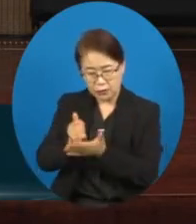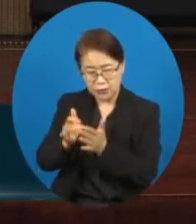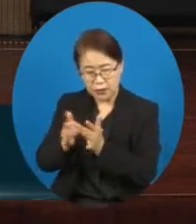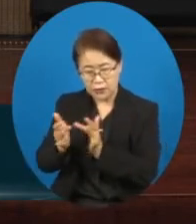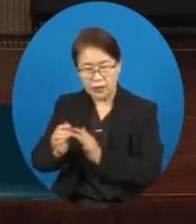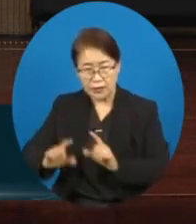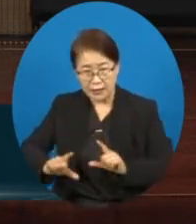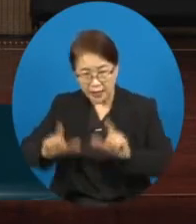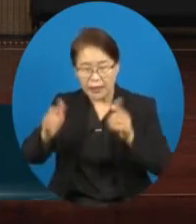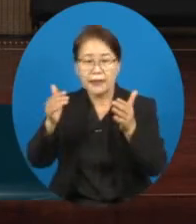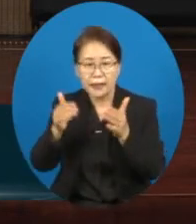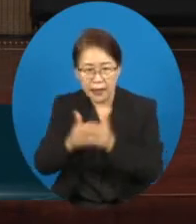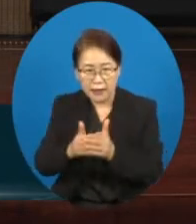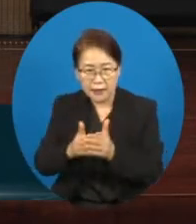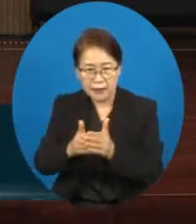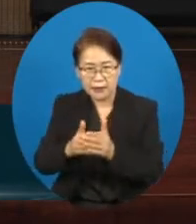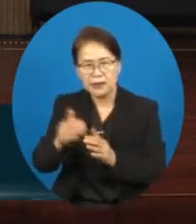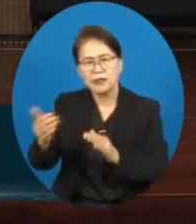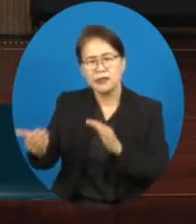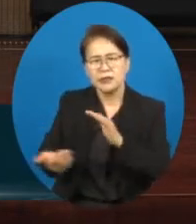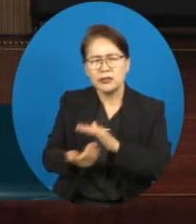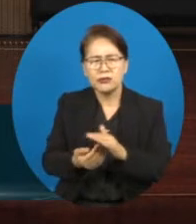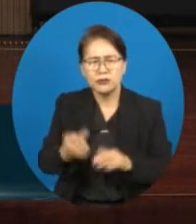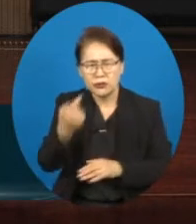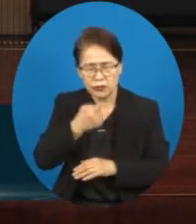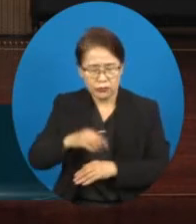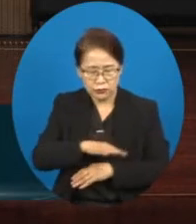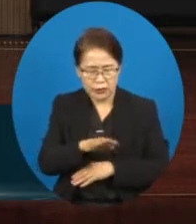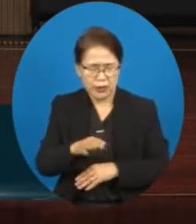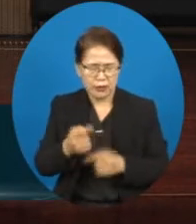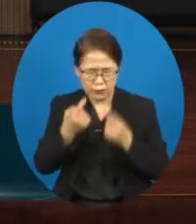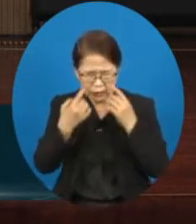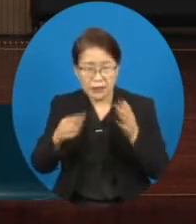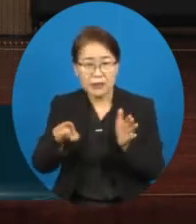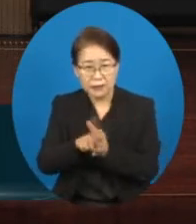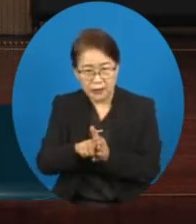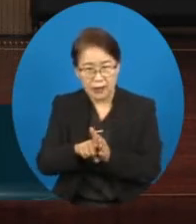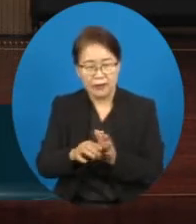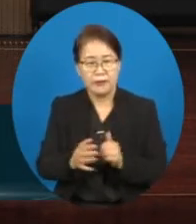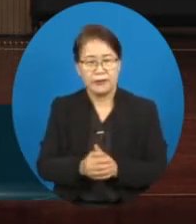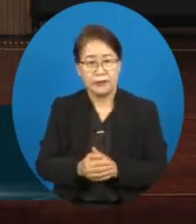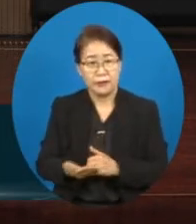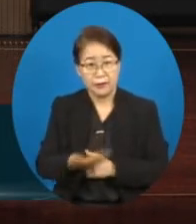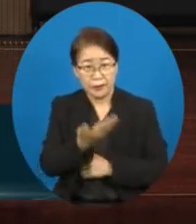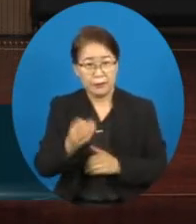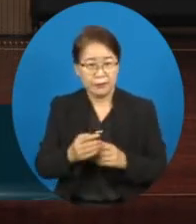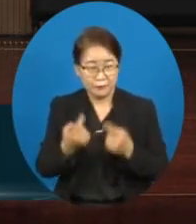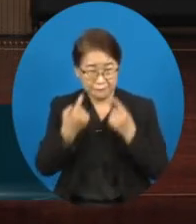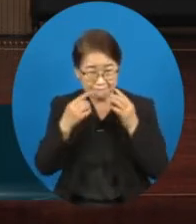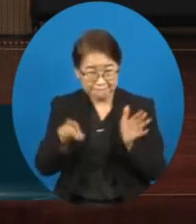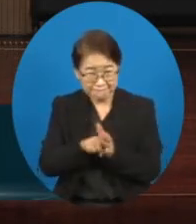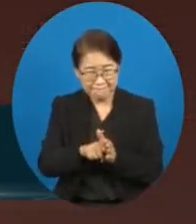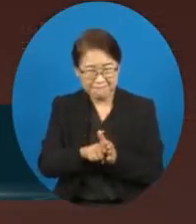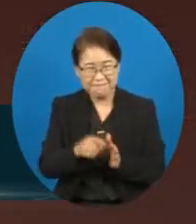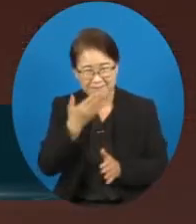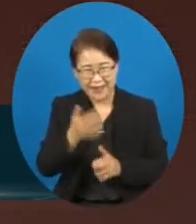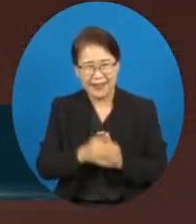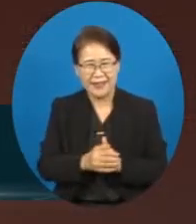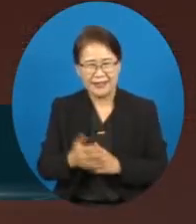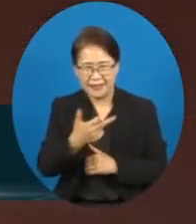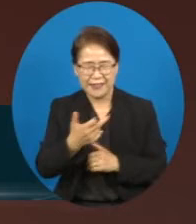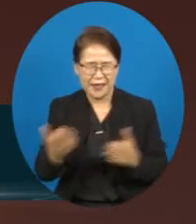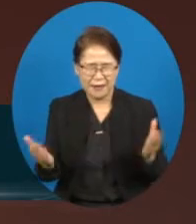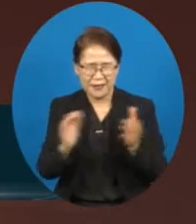날까지 이루실 줄을 우리는 확신하노라. 여러분 확신하십니까? 네. 확신하면 크게 하면